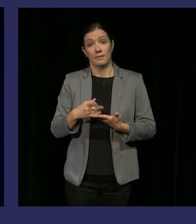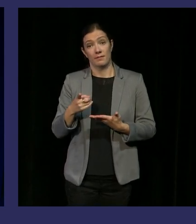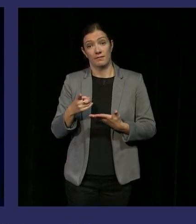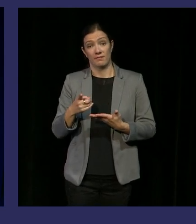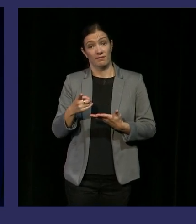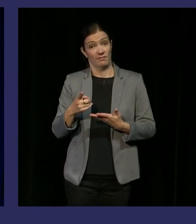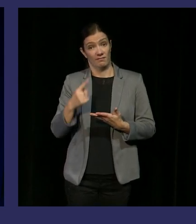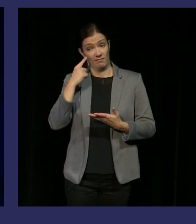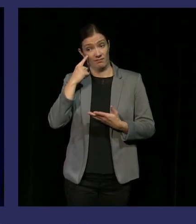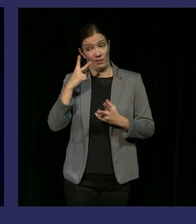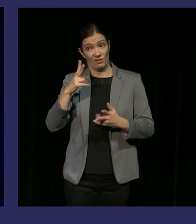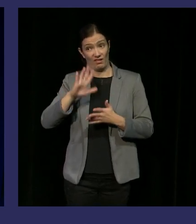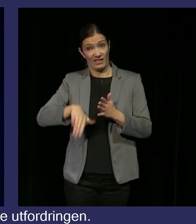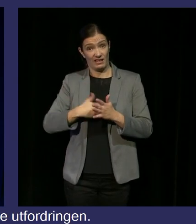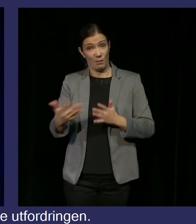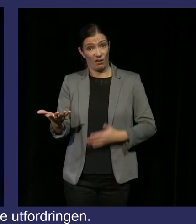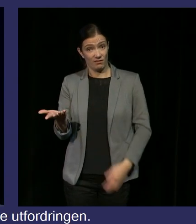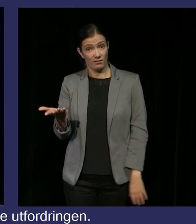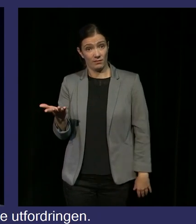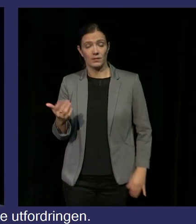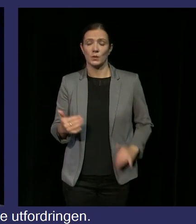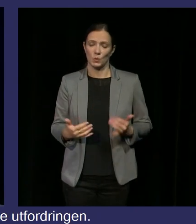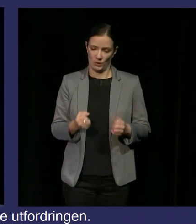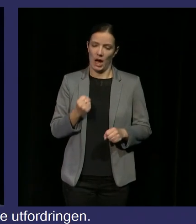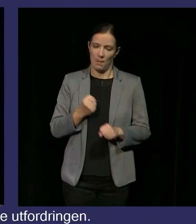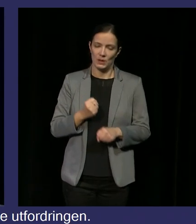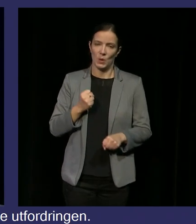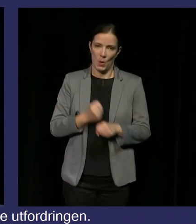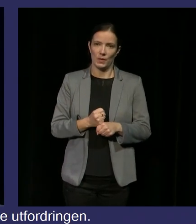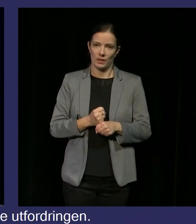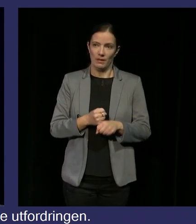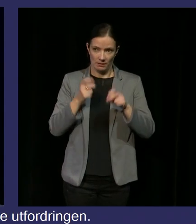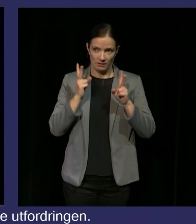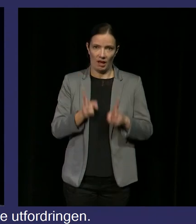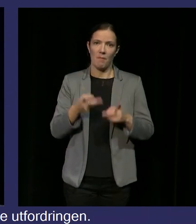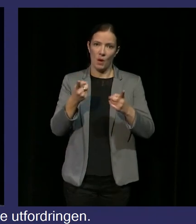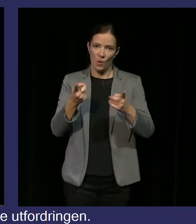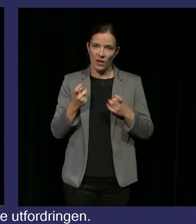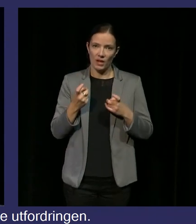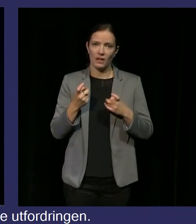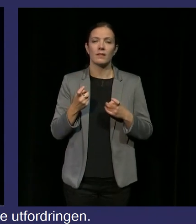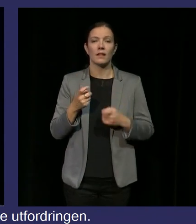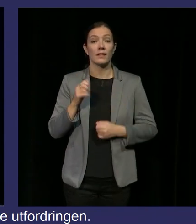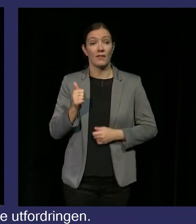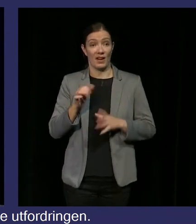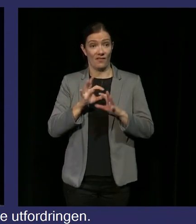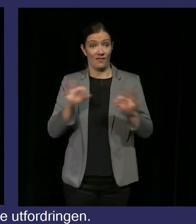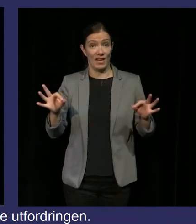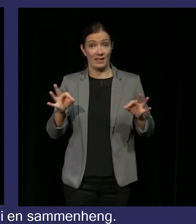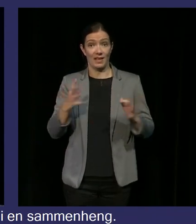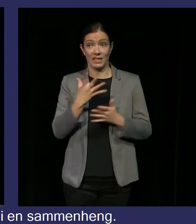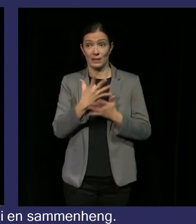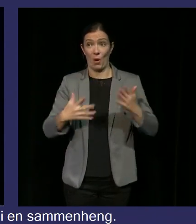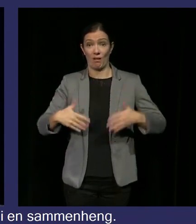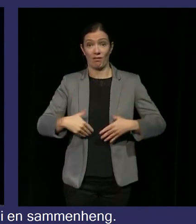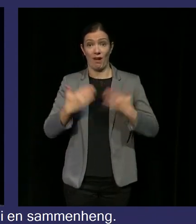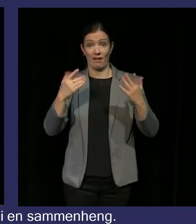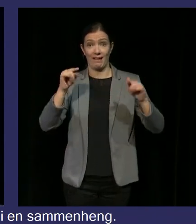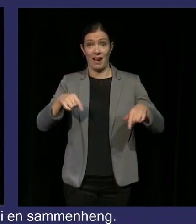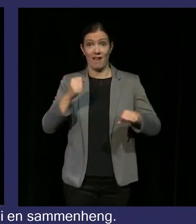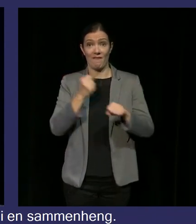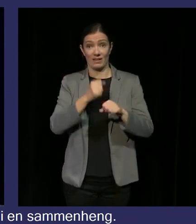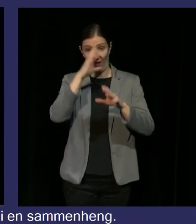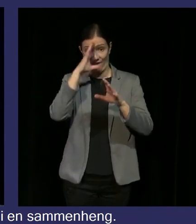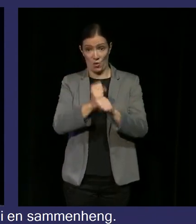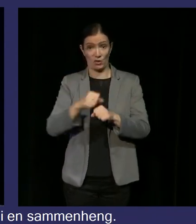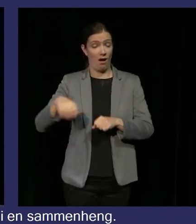høyeste grad også gjelde tegnspråk? Ja, absolutt. Det akkurat den samme utfordringen, og derfor så det jo veldig fint at den språkdagen faktisk har fokus på alle